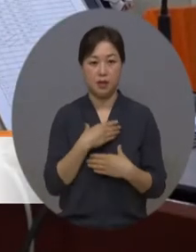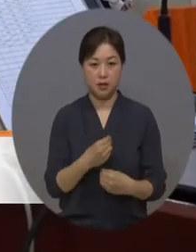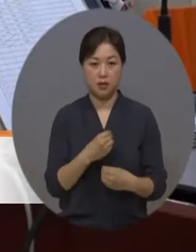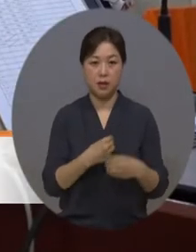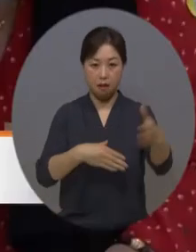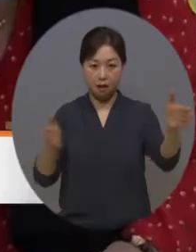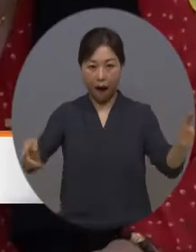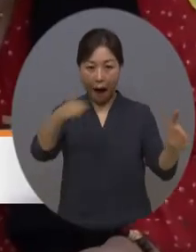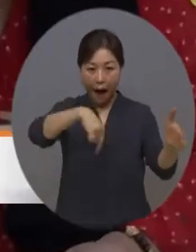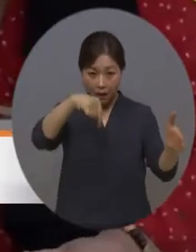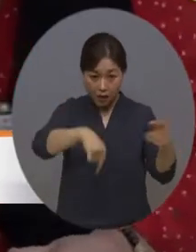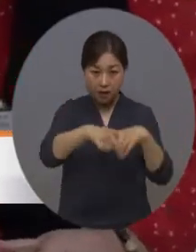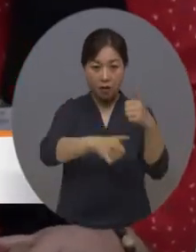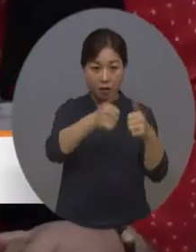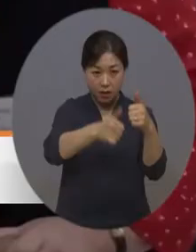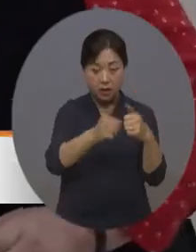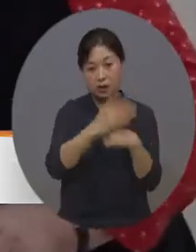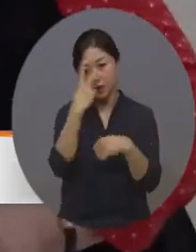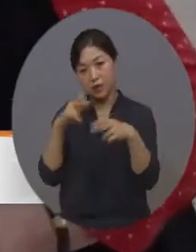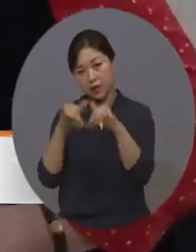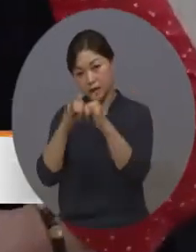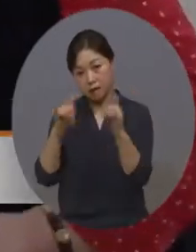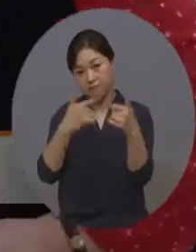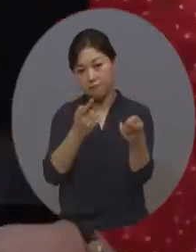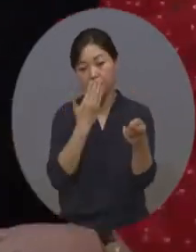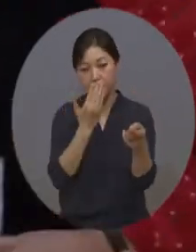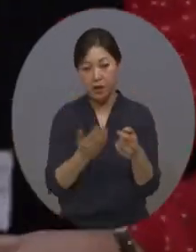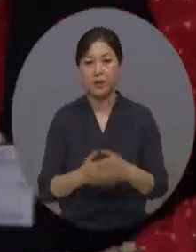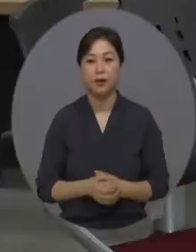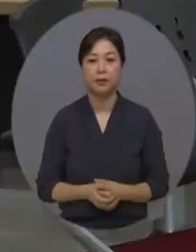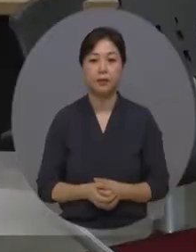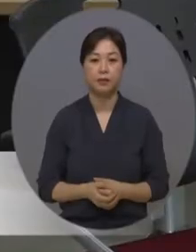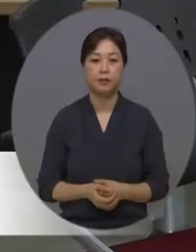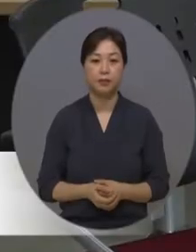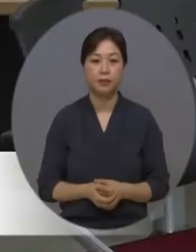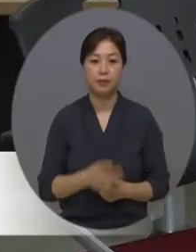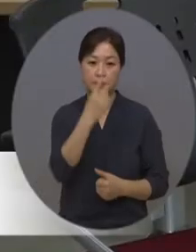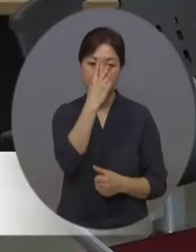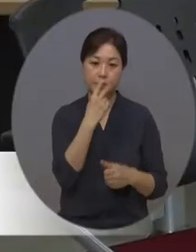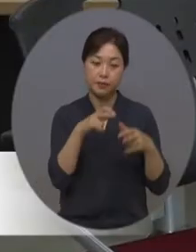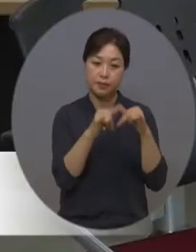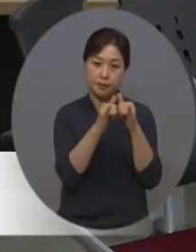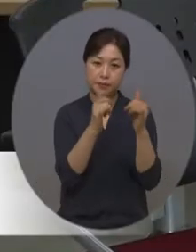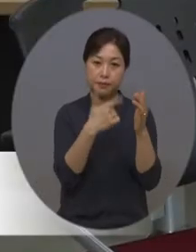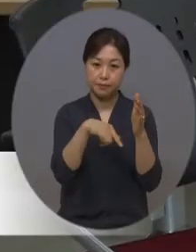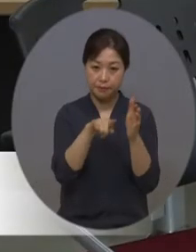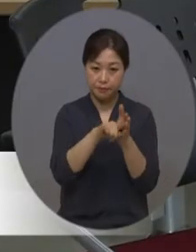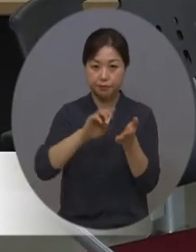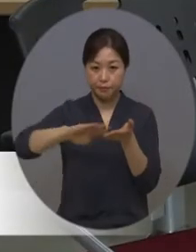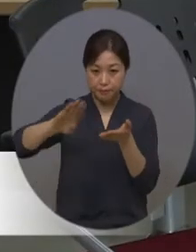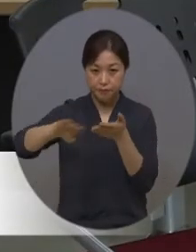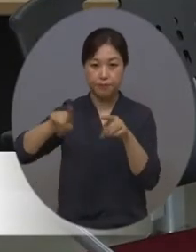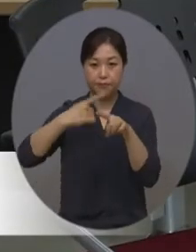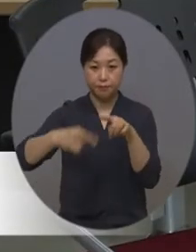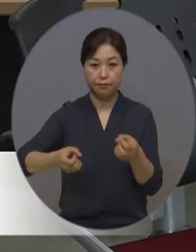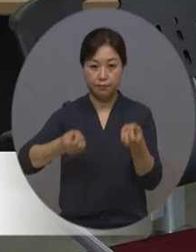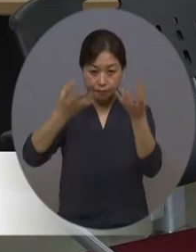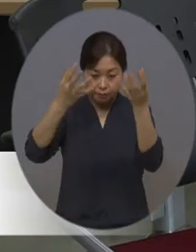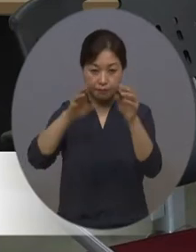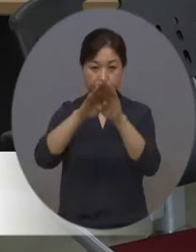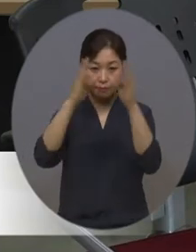시각장애인도 함께 즐길 수 있는 것이 장점으로 꼽힙니다 실 걱정 님들을 위해서 실험들을 을